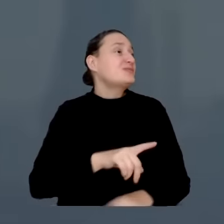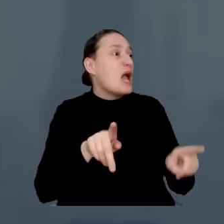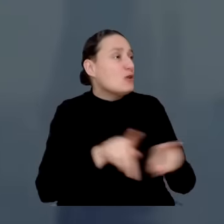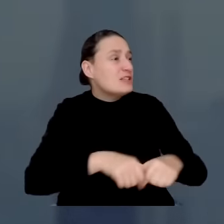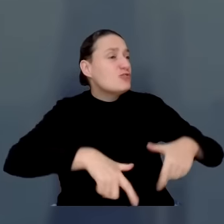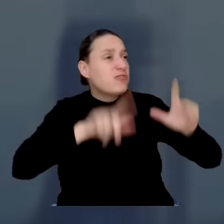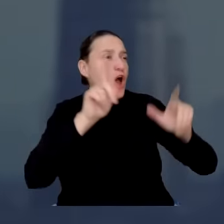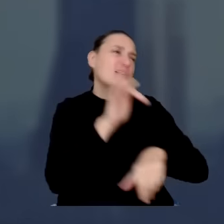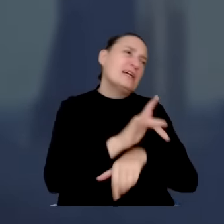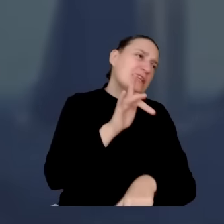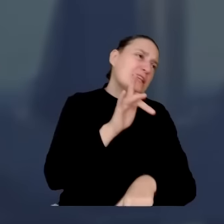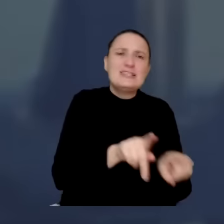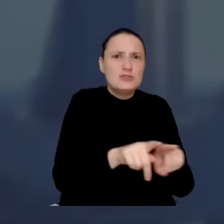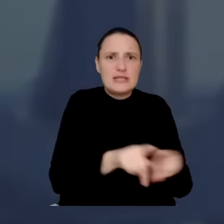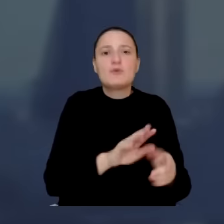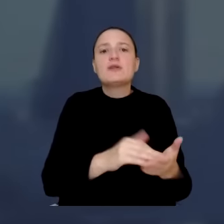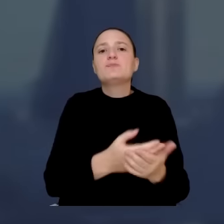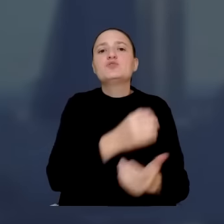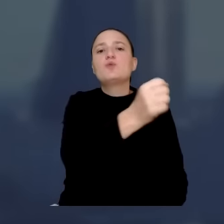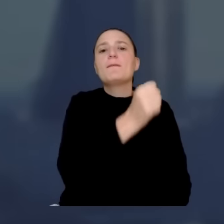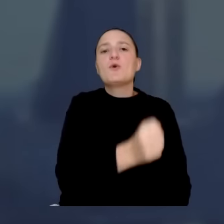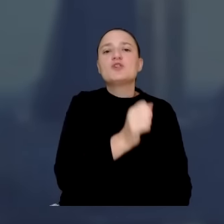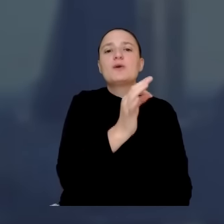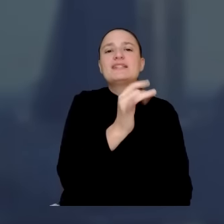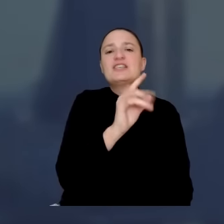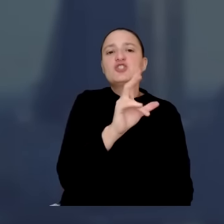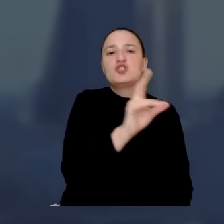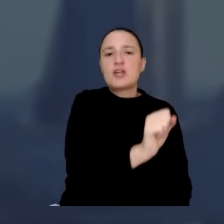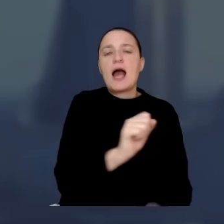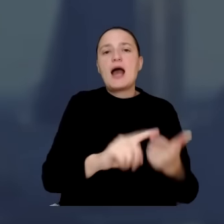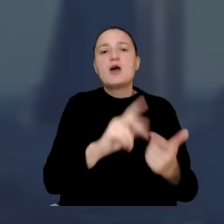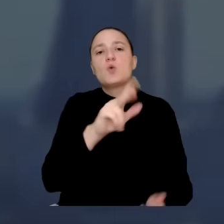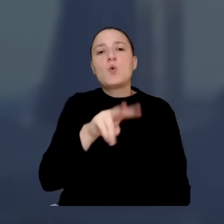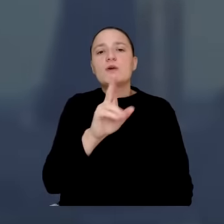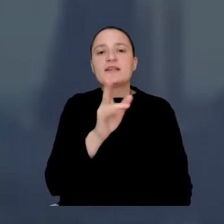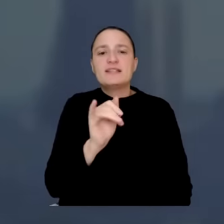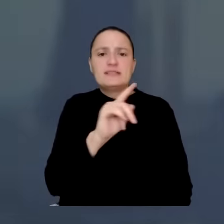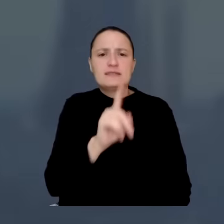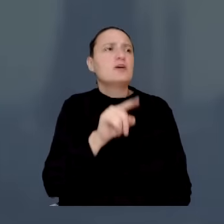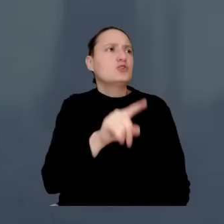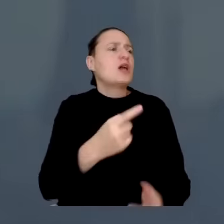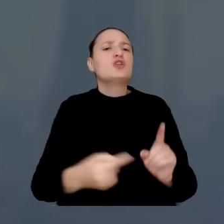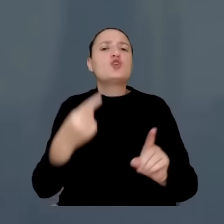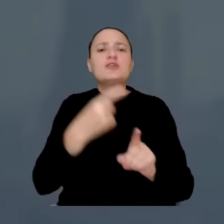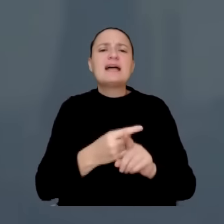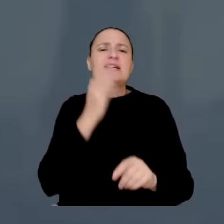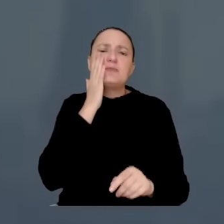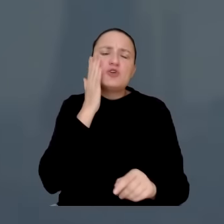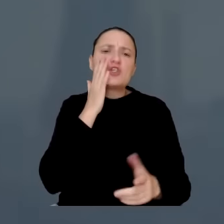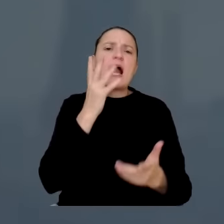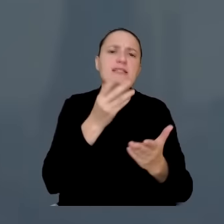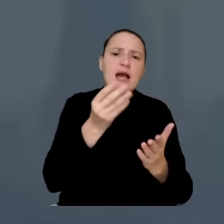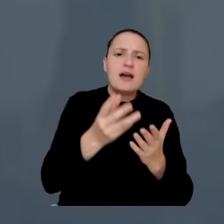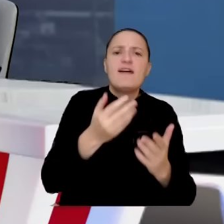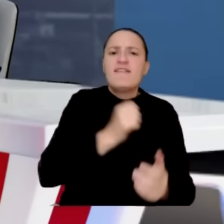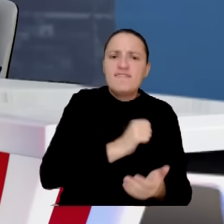samo na przykład pana posła tyszkę i posła Kukiza że pobierają dodatki na mieszkania po prostu i w Warszawie